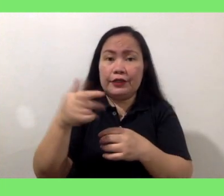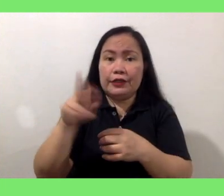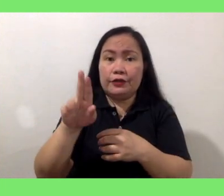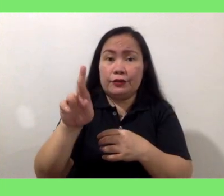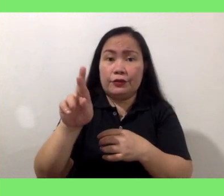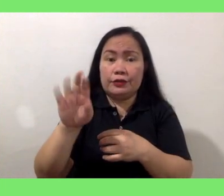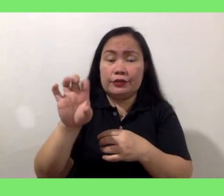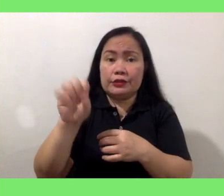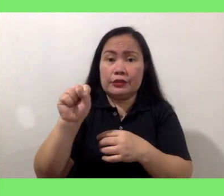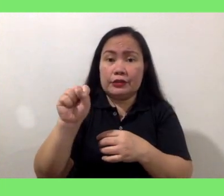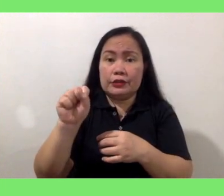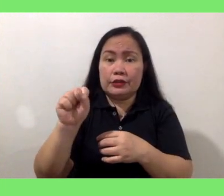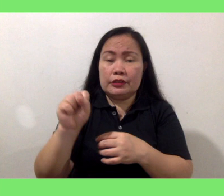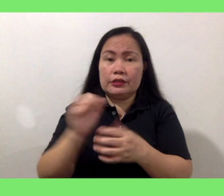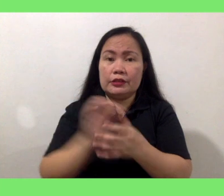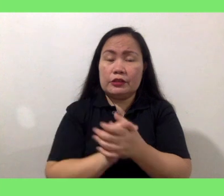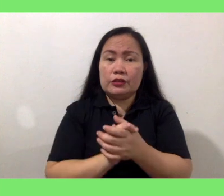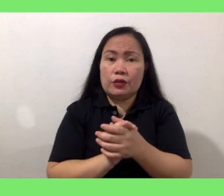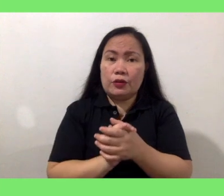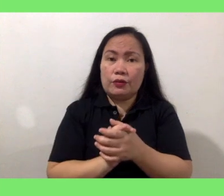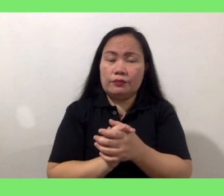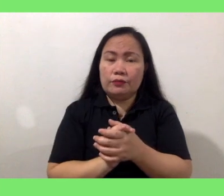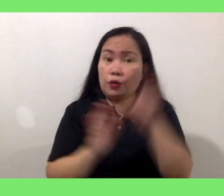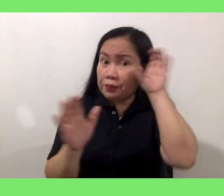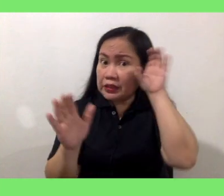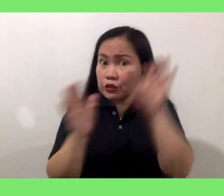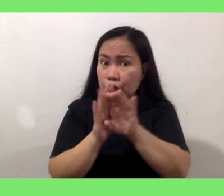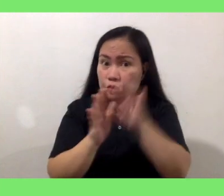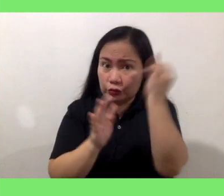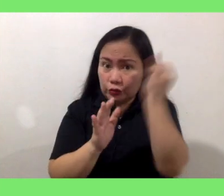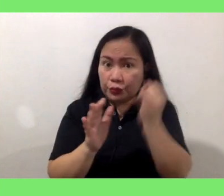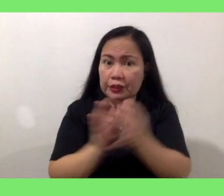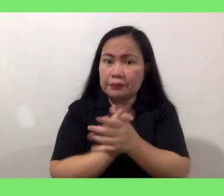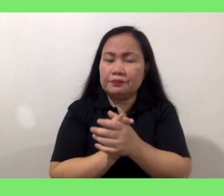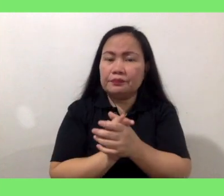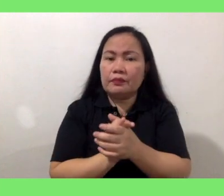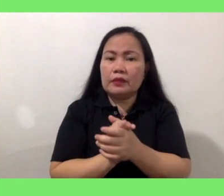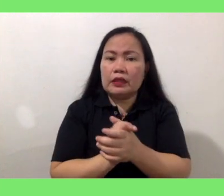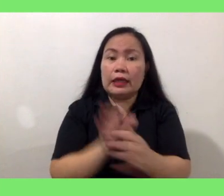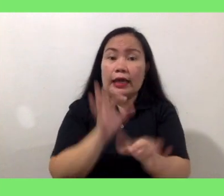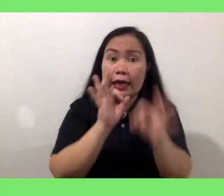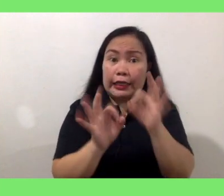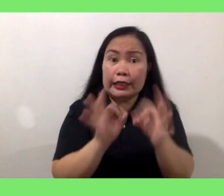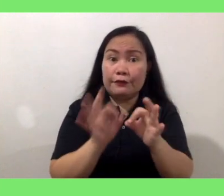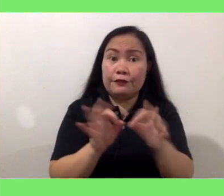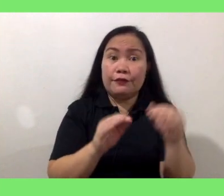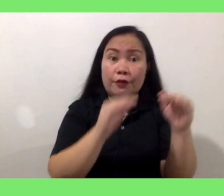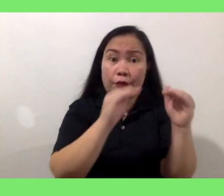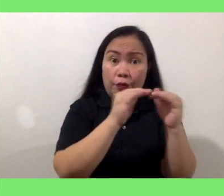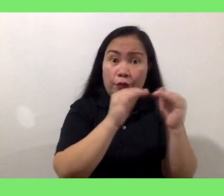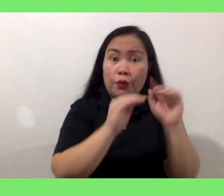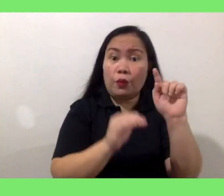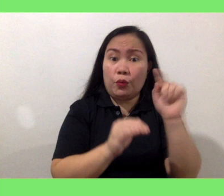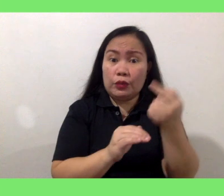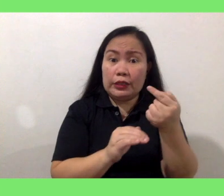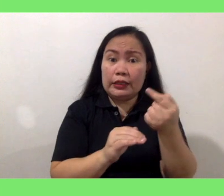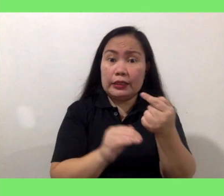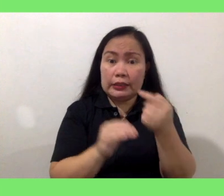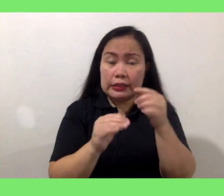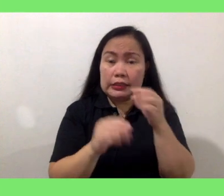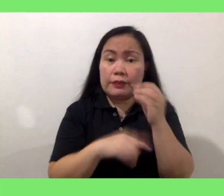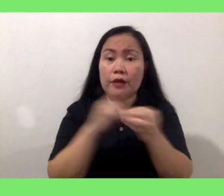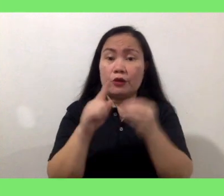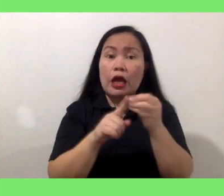Okay. So, sasabihin lang natin na they are congruent if they are equal. Okay? So,